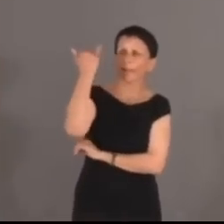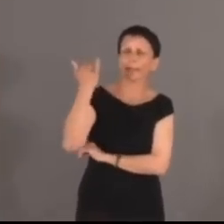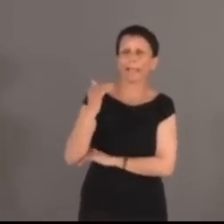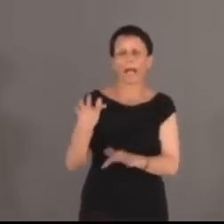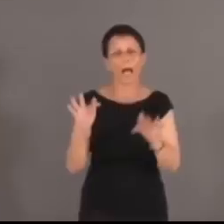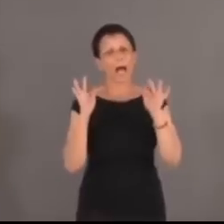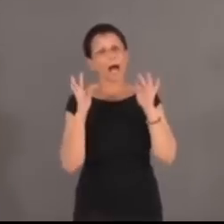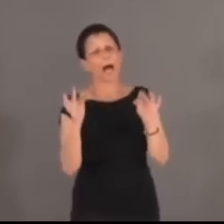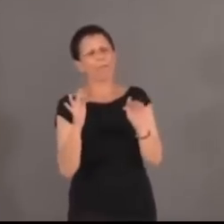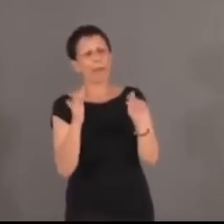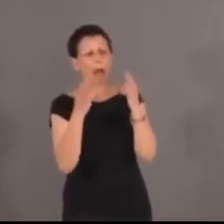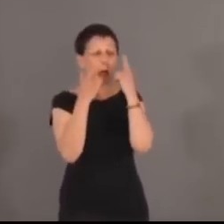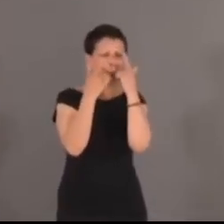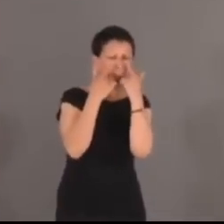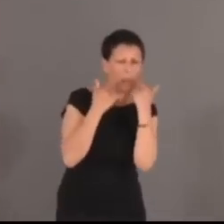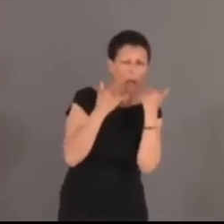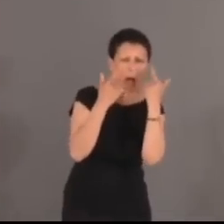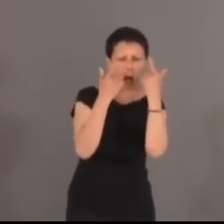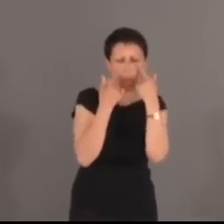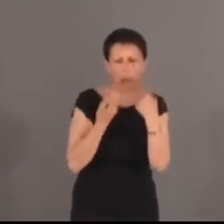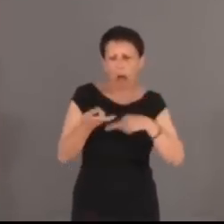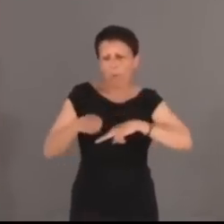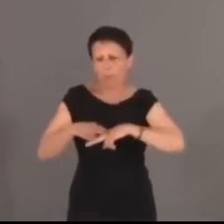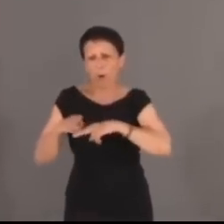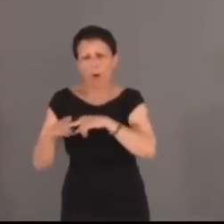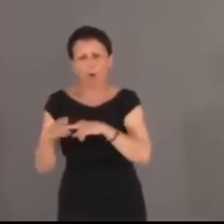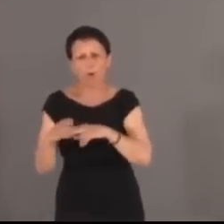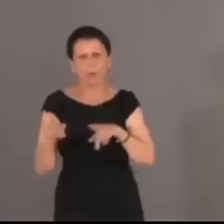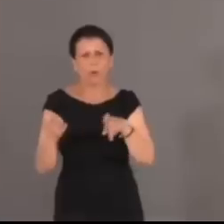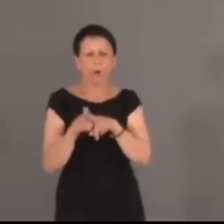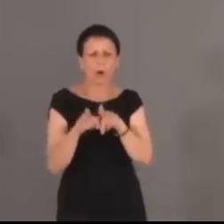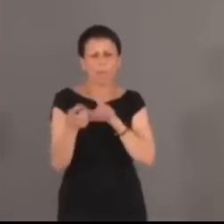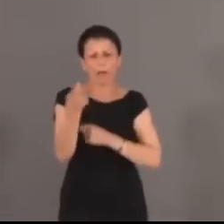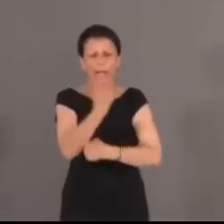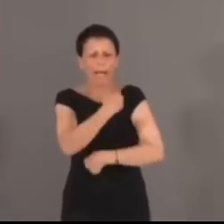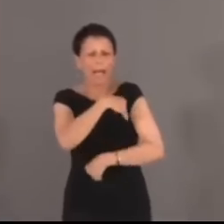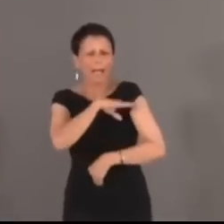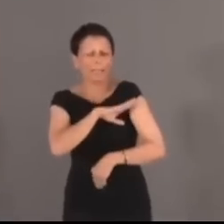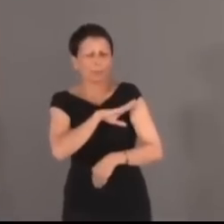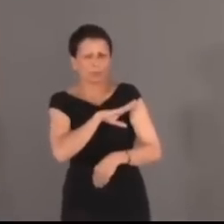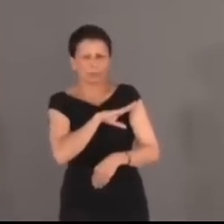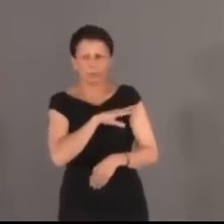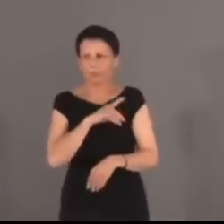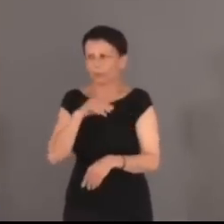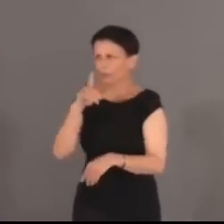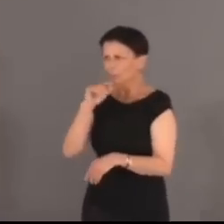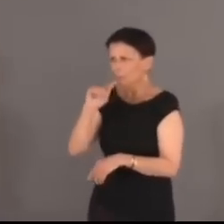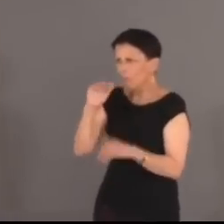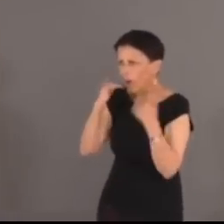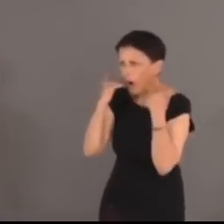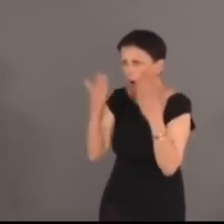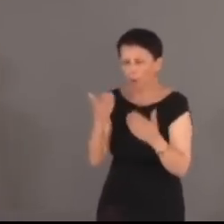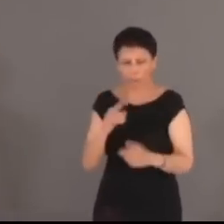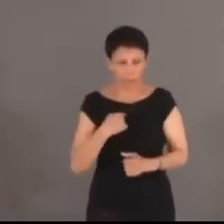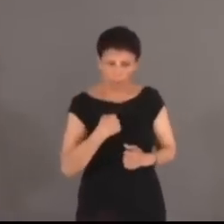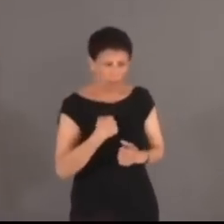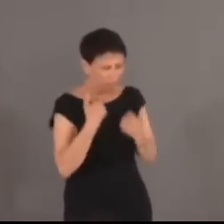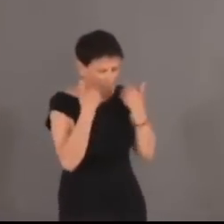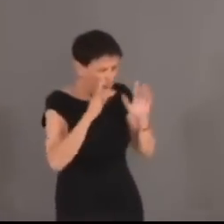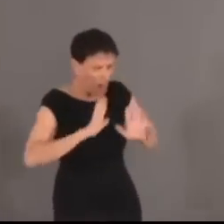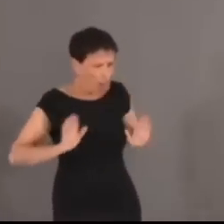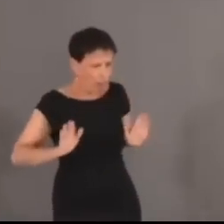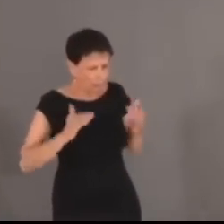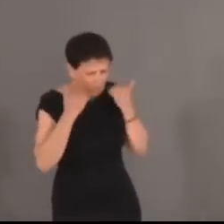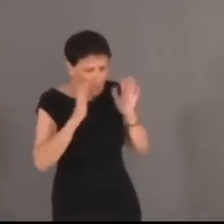uniquement lacrymale et de déresponsabilisation des trafiquants. Vous n'avez pas honte. Non, je n'ai pas honte. Non, je n'ai pas honte. Si quelqu'un